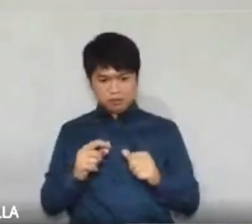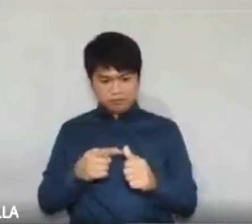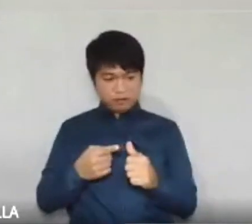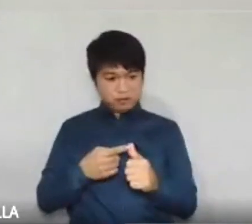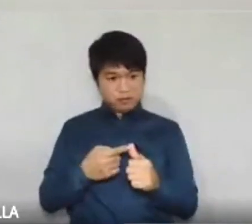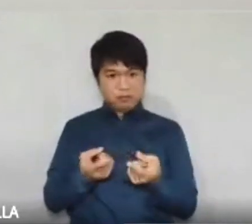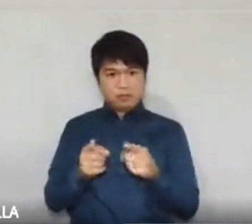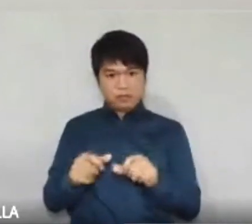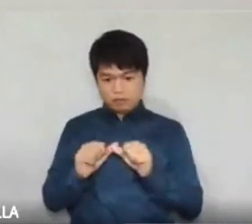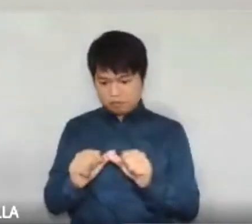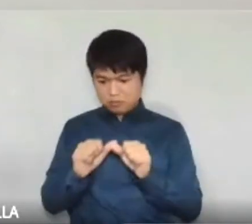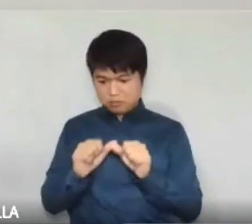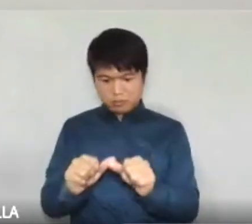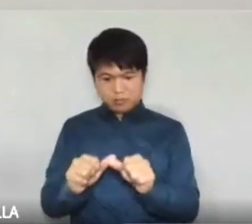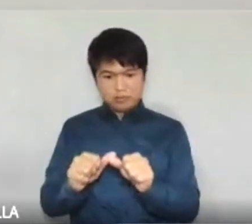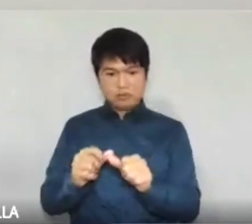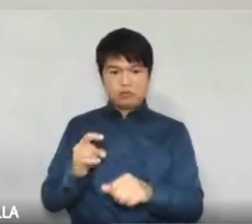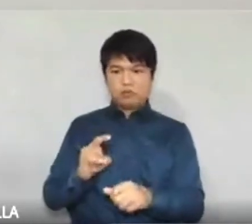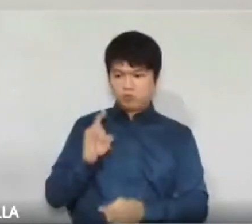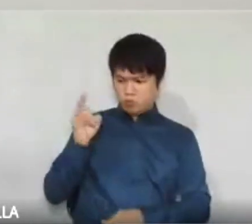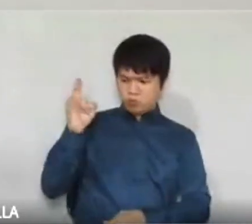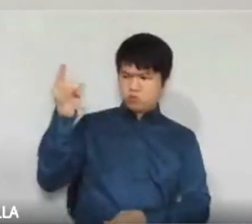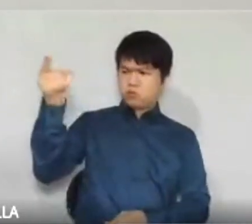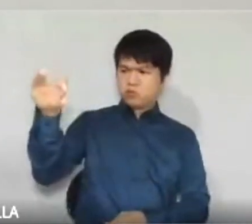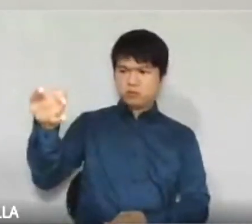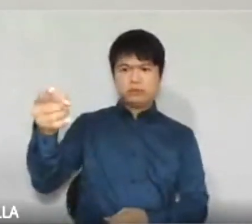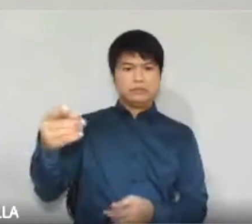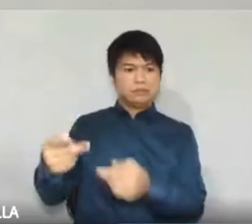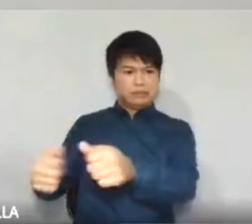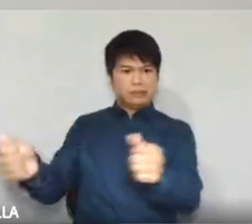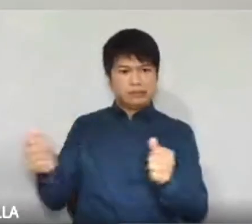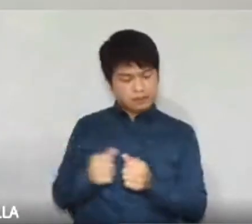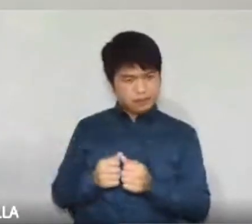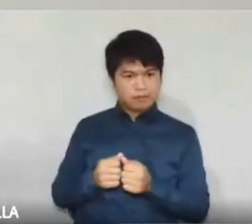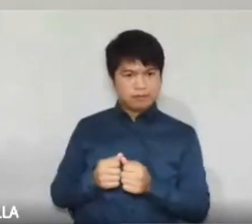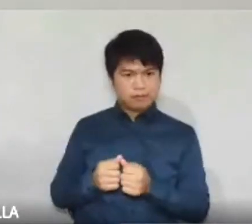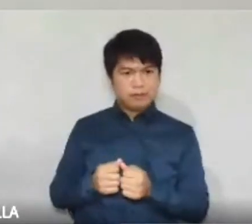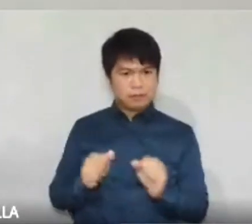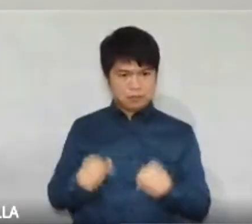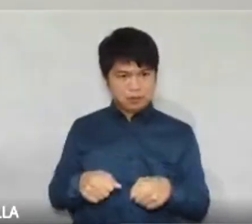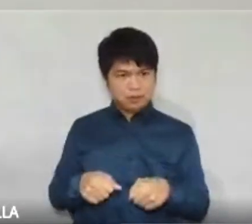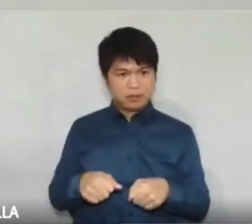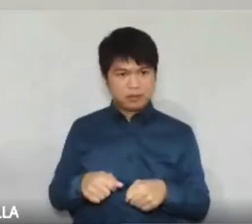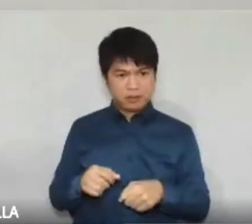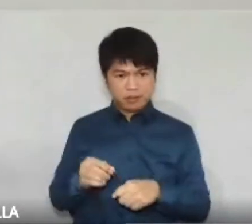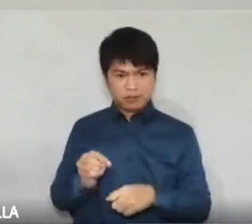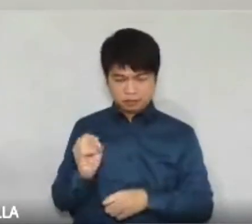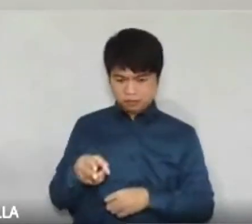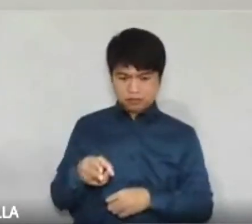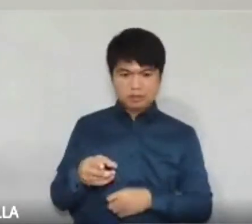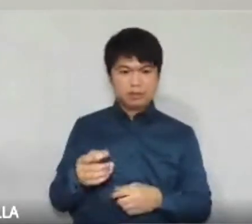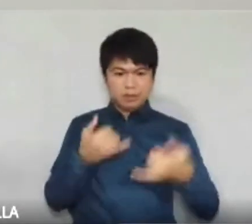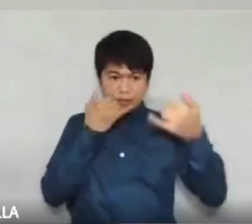sa mga GIDA o geographically isolated and disadvantaged areas. Maaari rin na ipatupad ang telehealth bilang